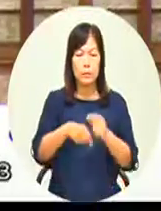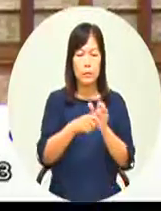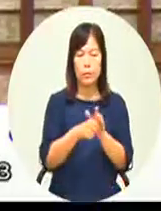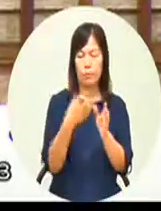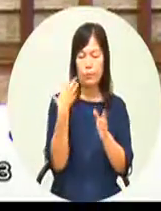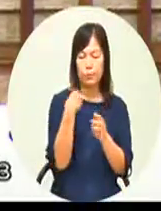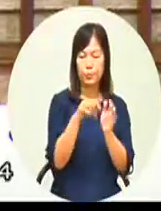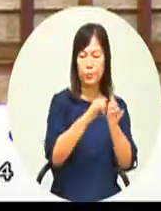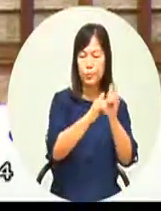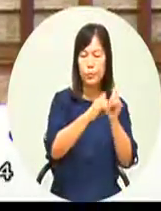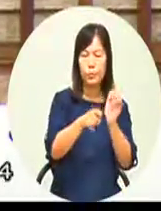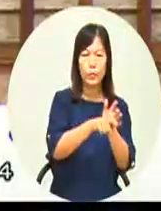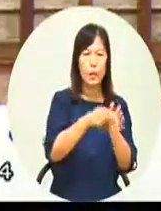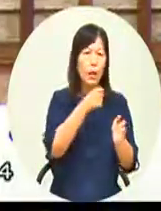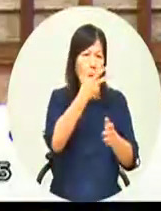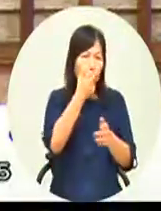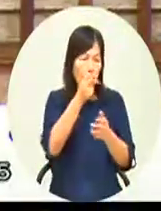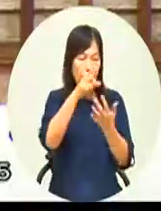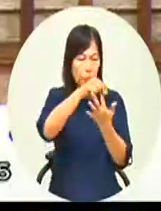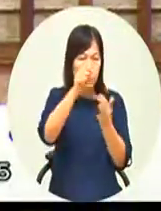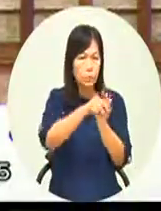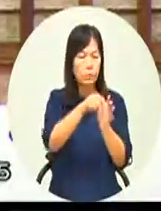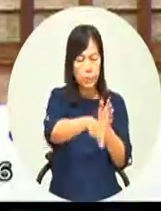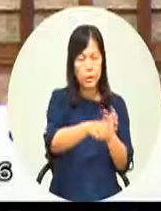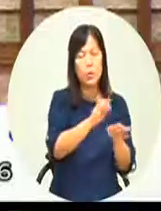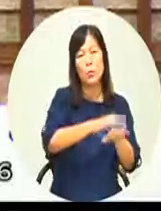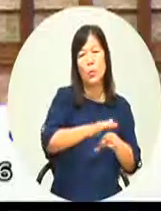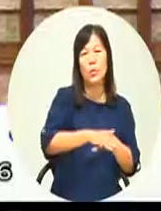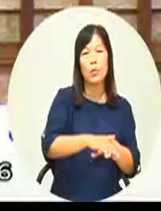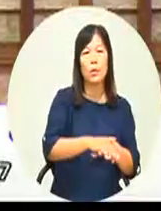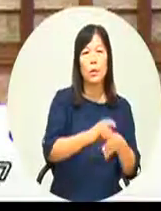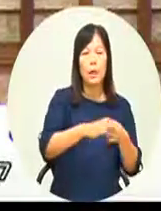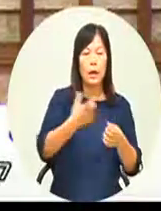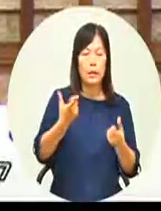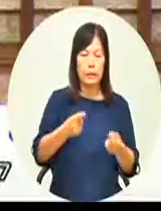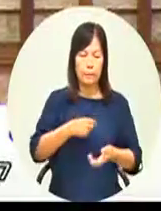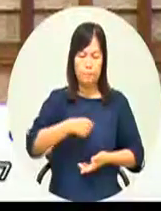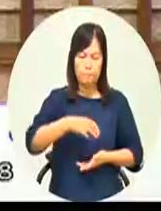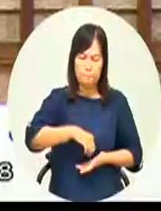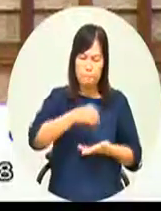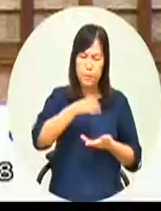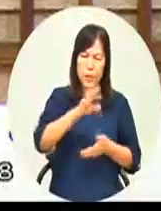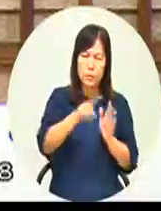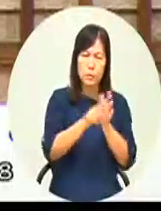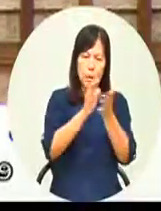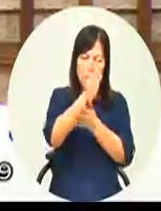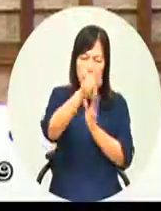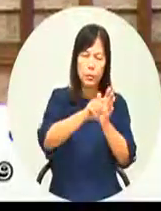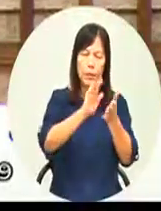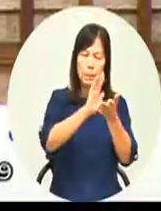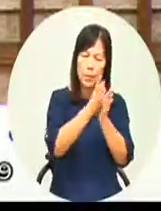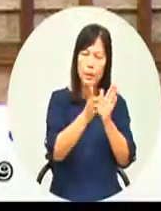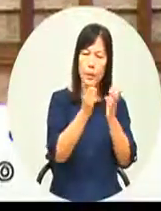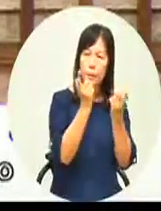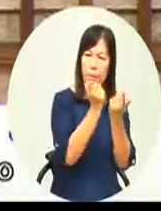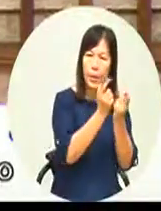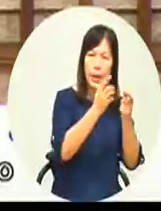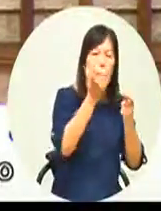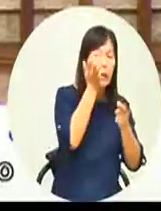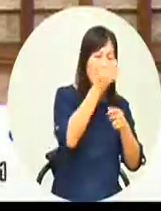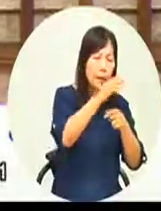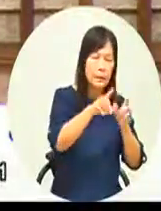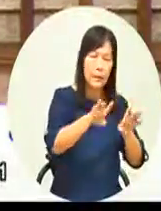朋友会比较方便的选择，会是这么选择。所以我也很担心说，未来会造成北冈山的开发的一